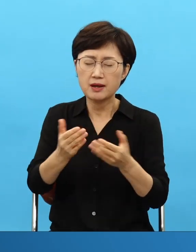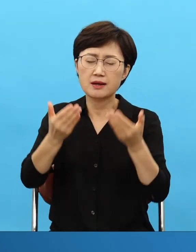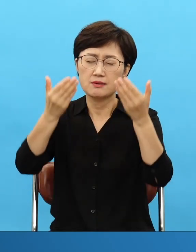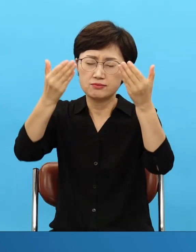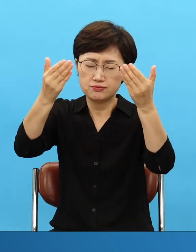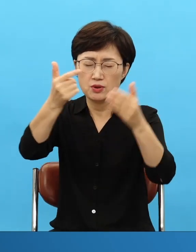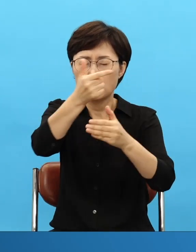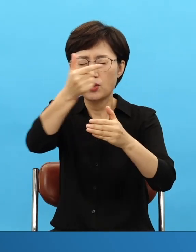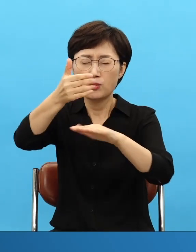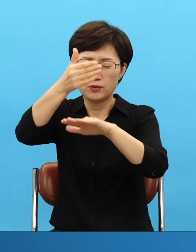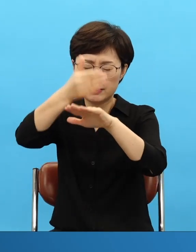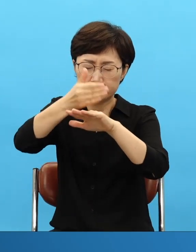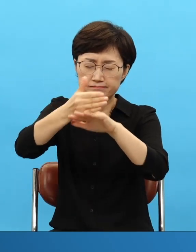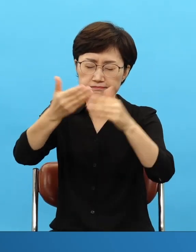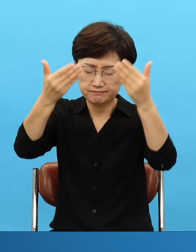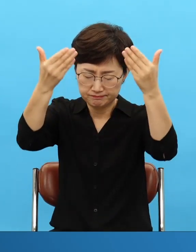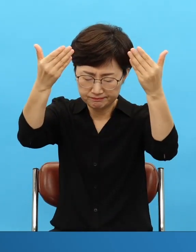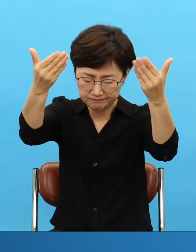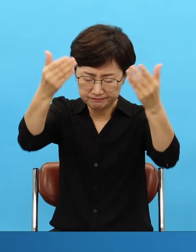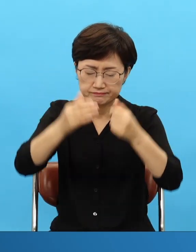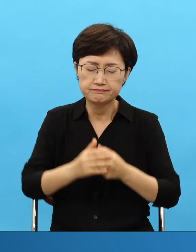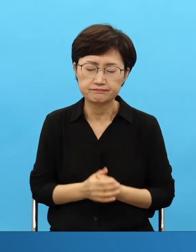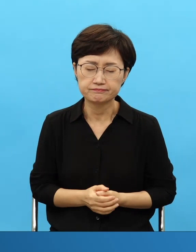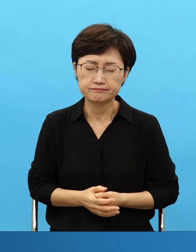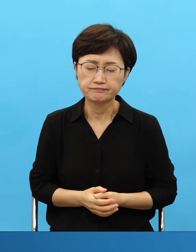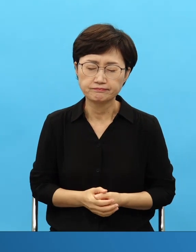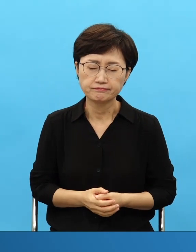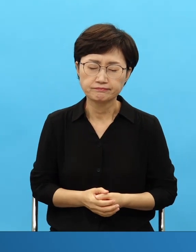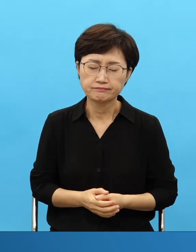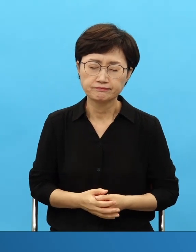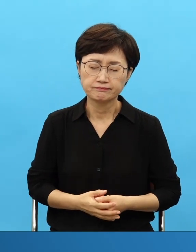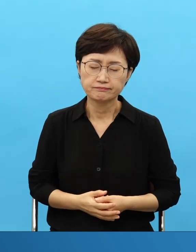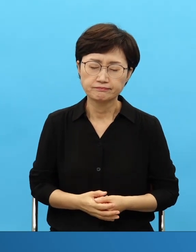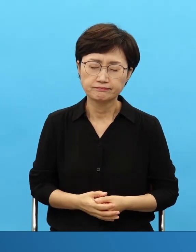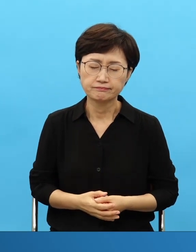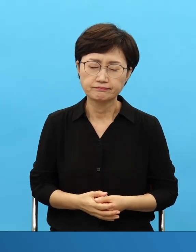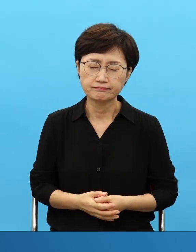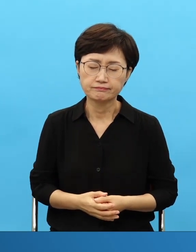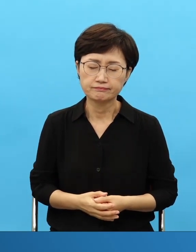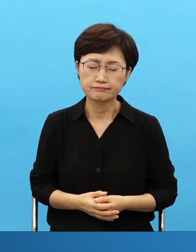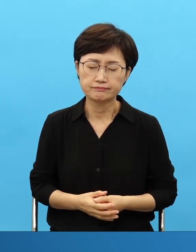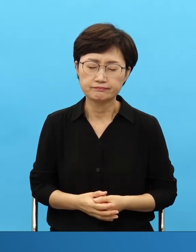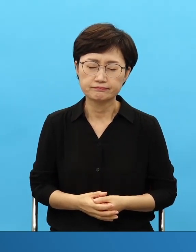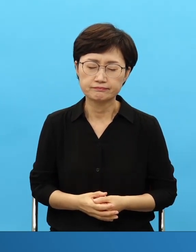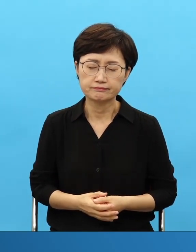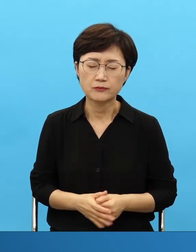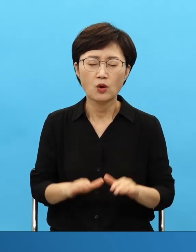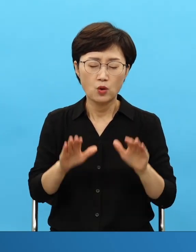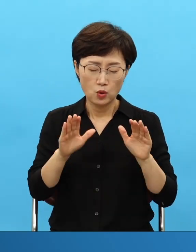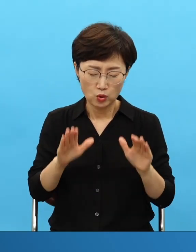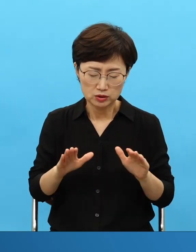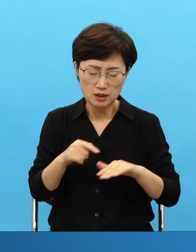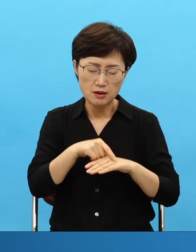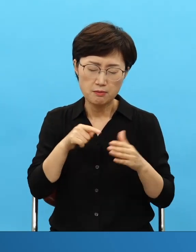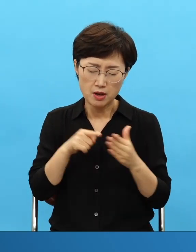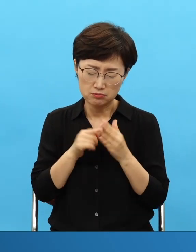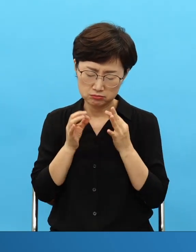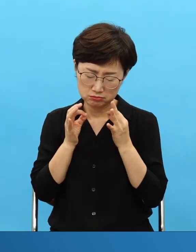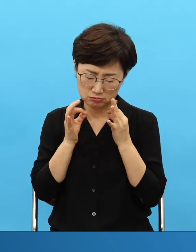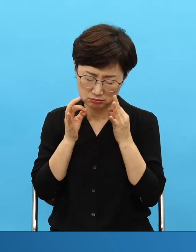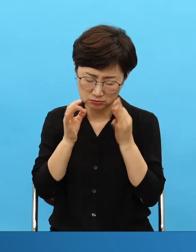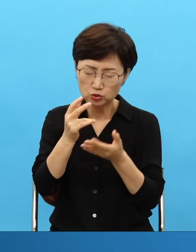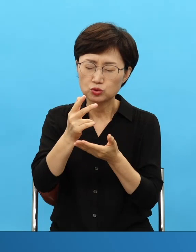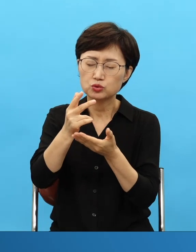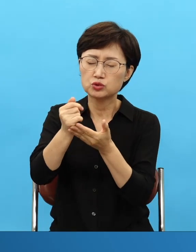to the true freedom you have bestowed in Christ Jesus when we were still under the yoke of slavery of the law of sin and death. 오늘도 온 마음을 다해 주의 이름을